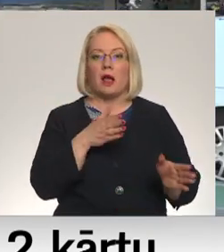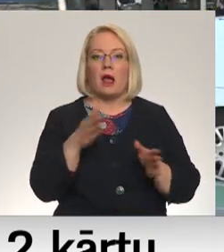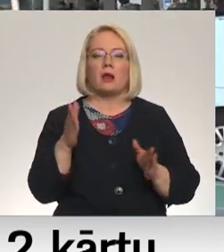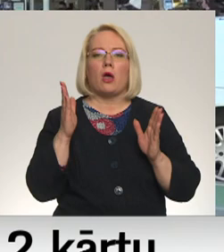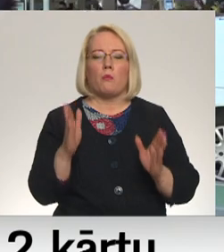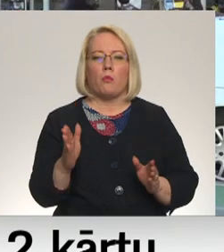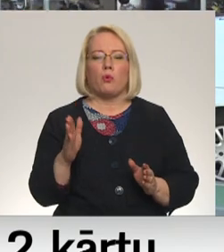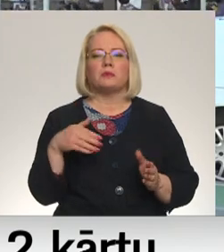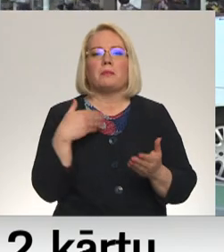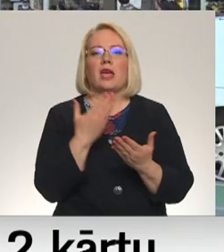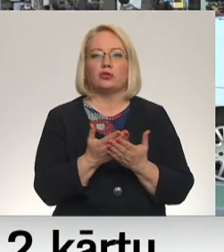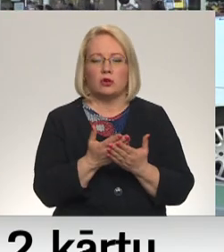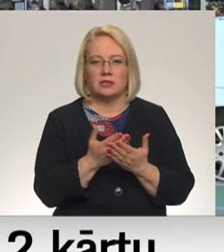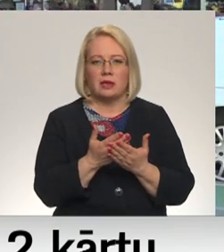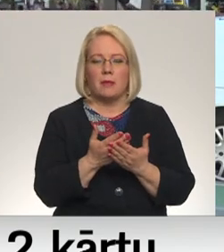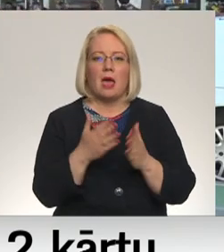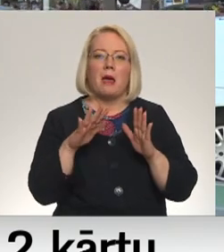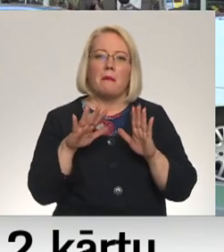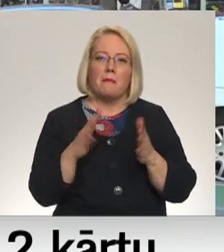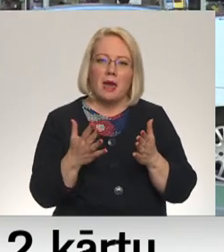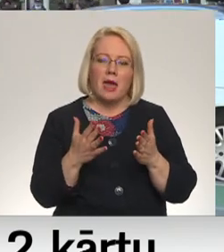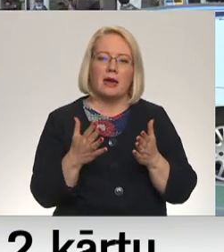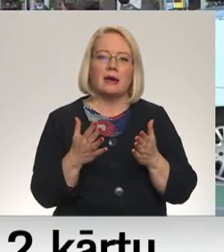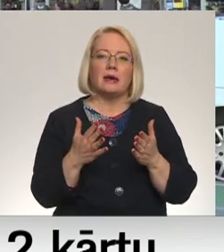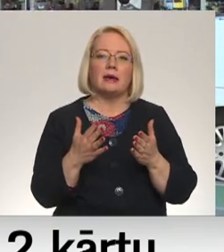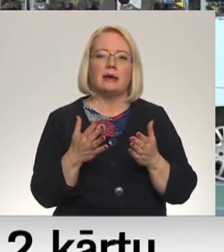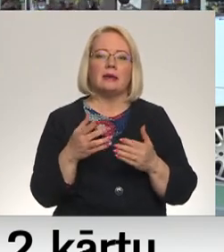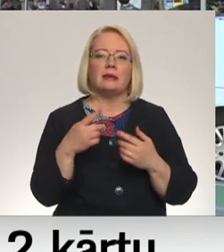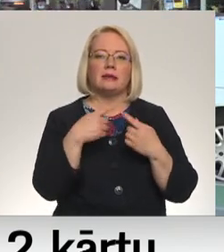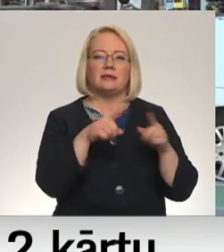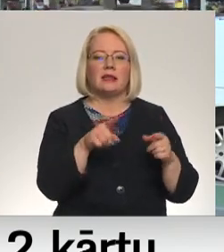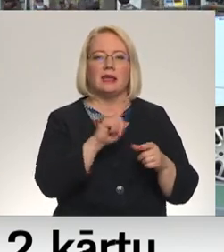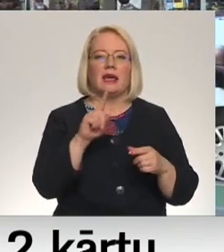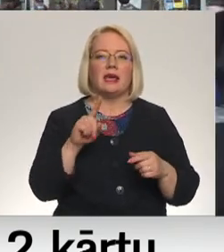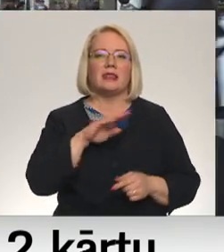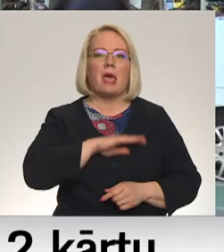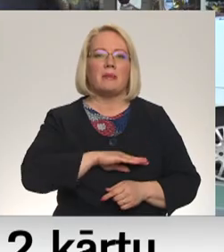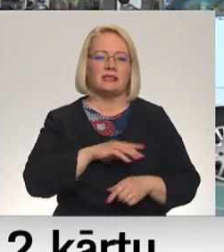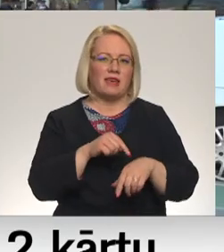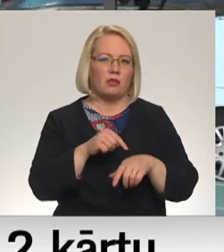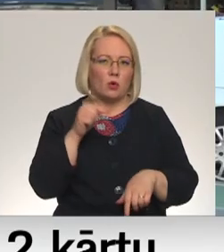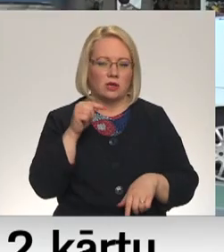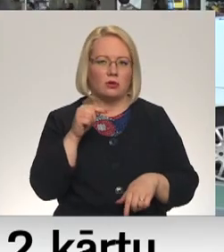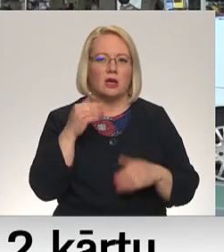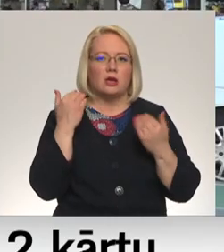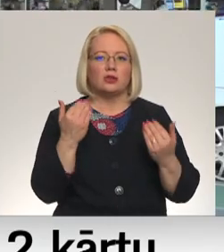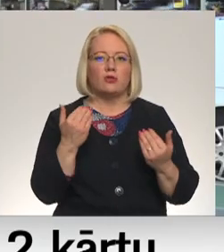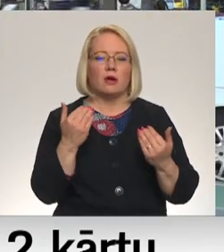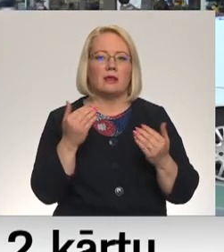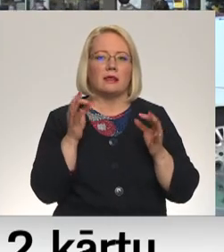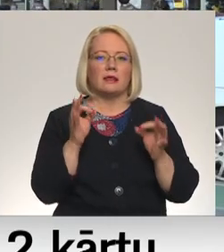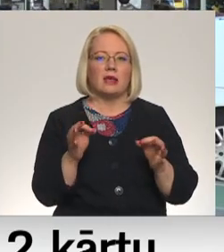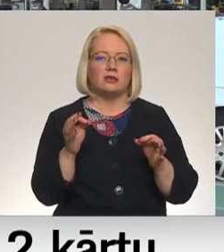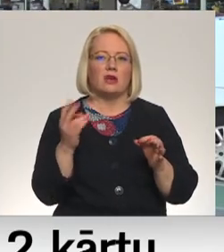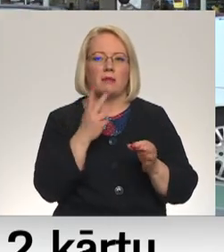priekšrocības, bet Libération ir vispār diezgan depresīvi noskaņos un uzskata, ka šoreiz viss tiešām ir baisi. Viņi gan